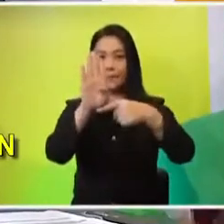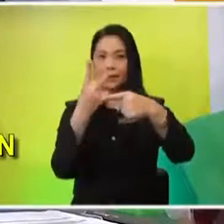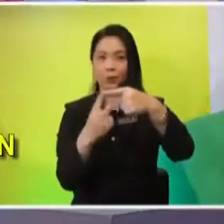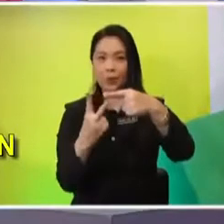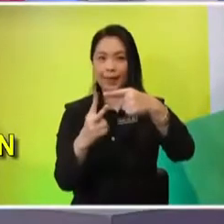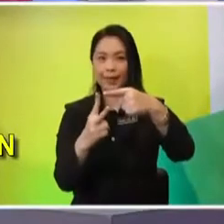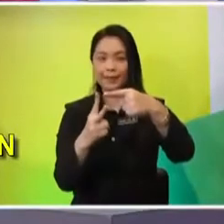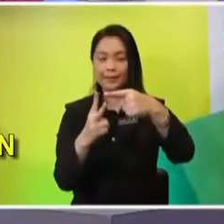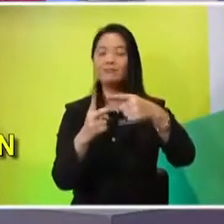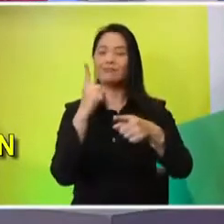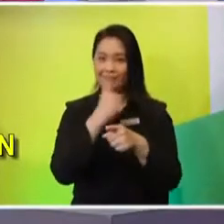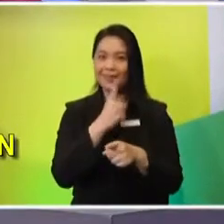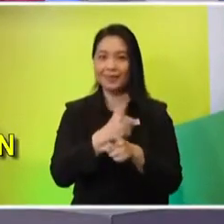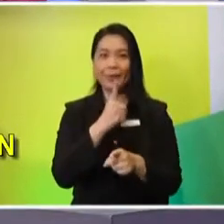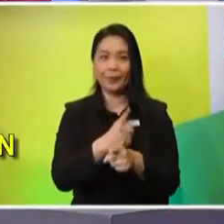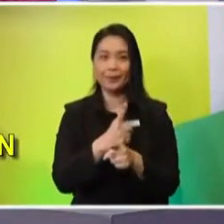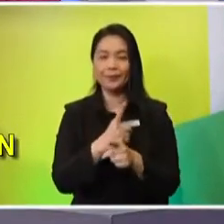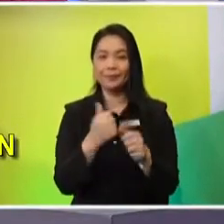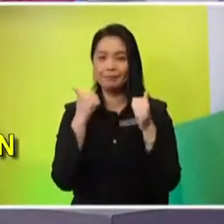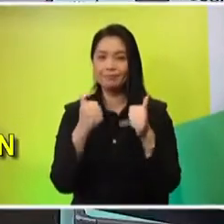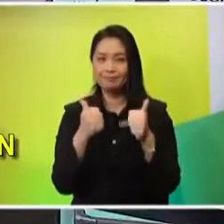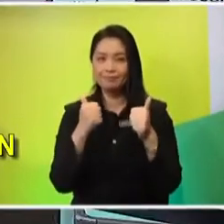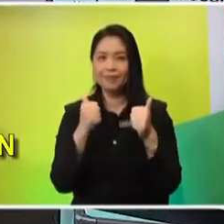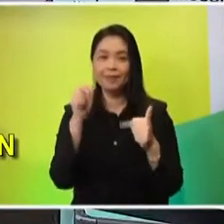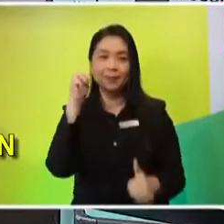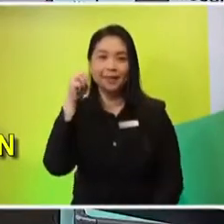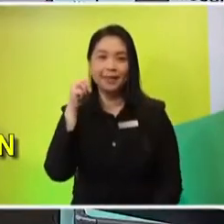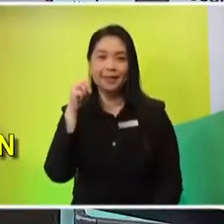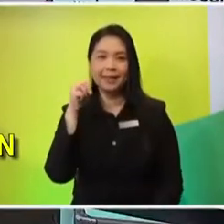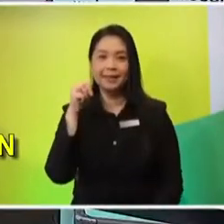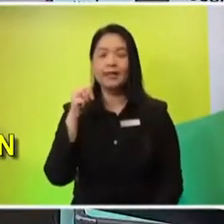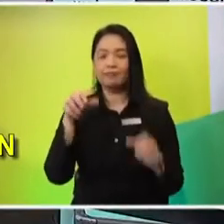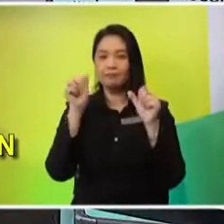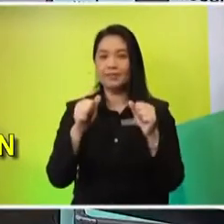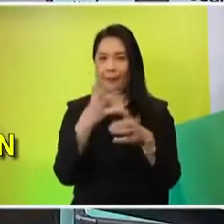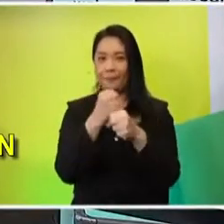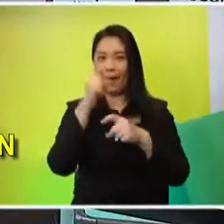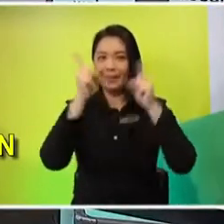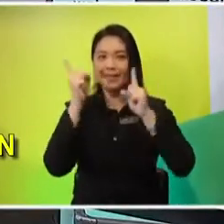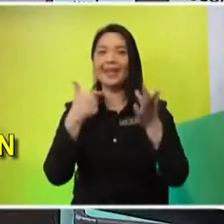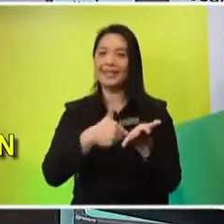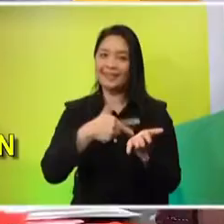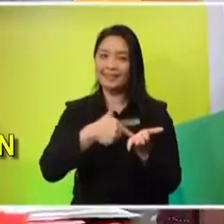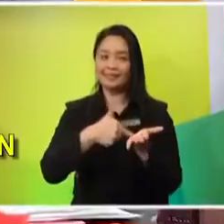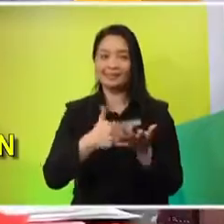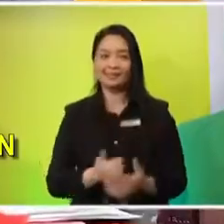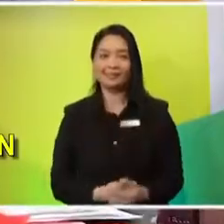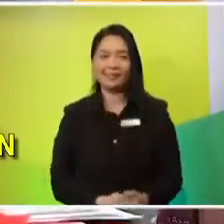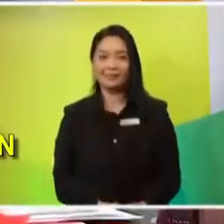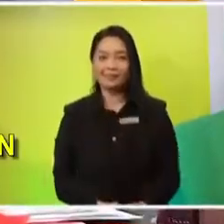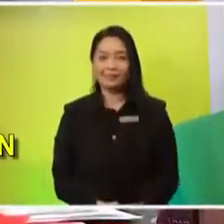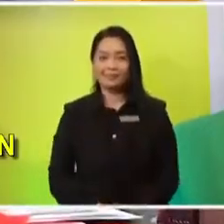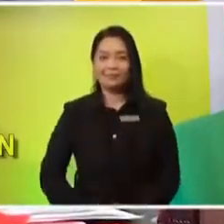ber-12. Betul, cikgu. Baguslah, Miran. Boleh bagi saya bintang lagi, cikgu? Boleh. Saya dapat lagi satu bintang. Dah ada